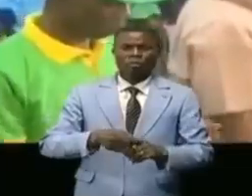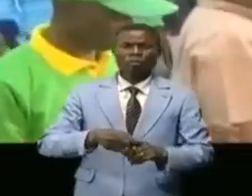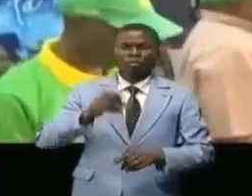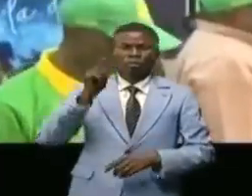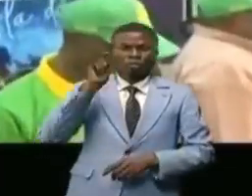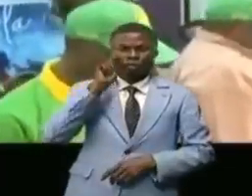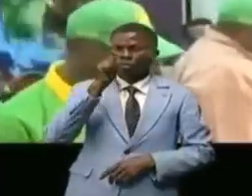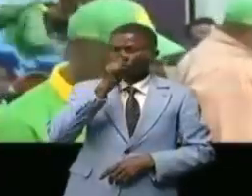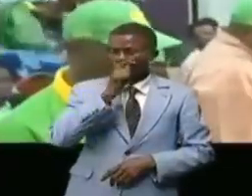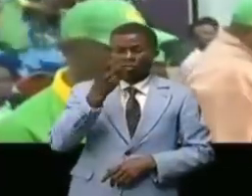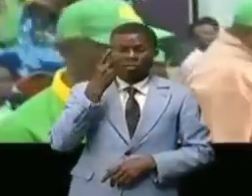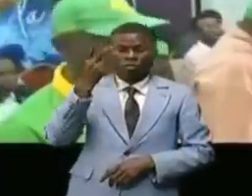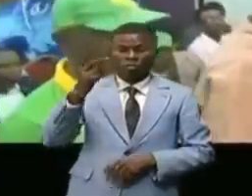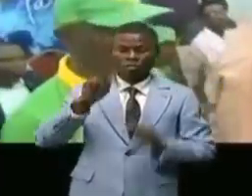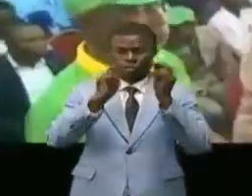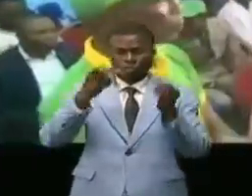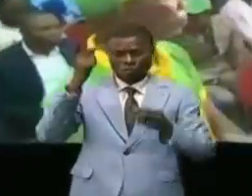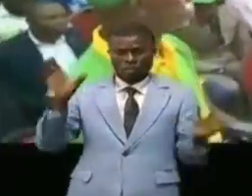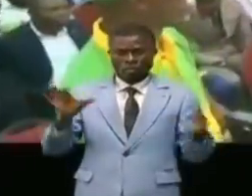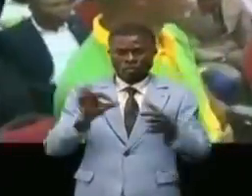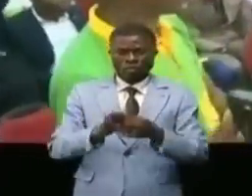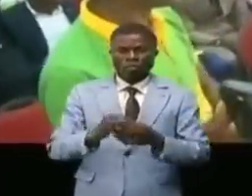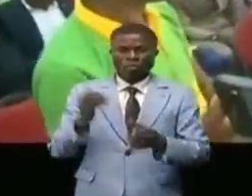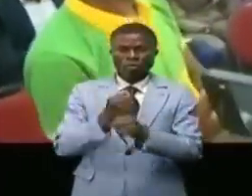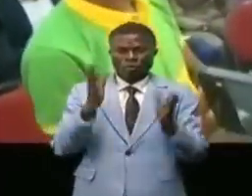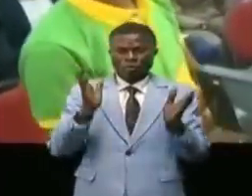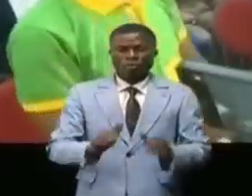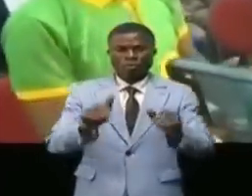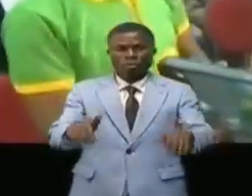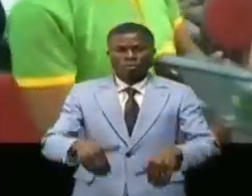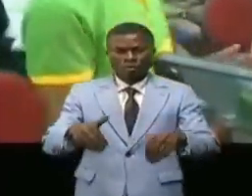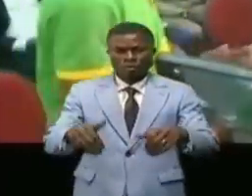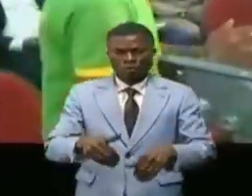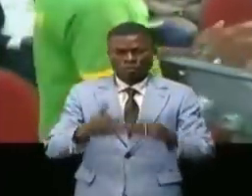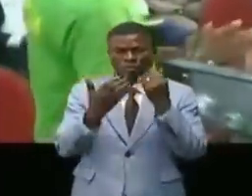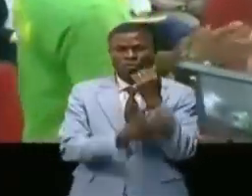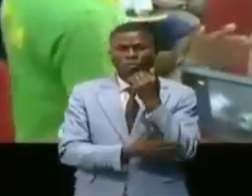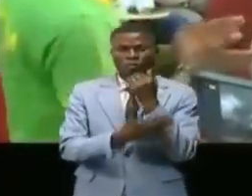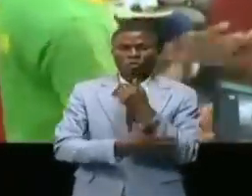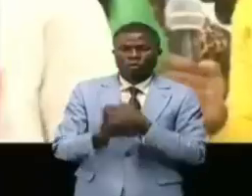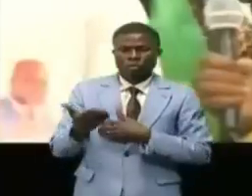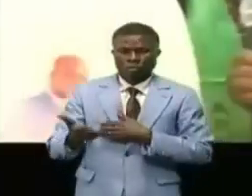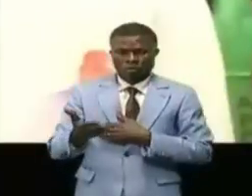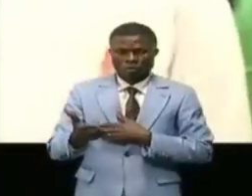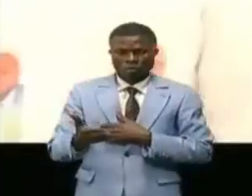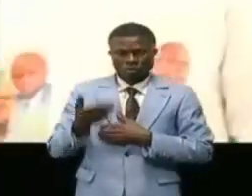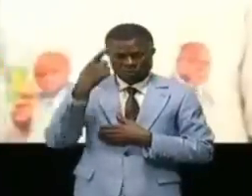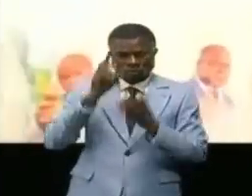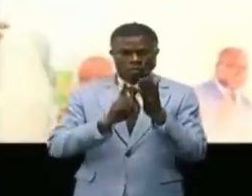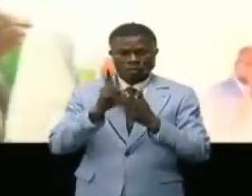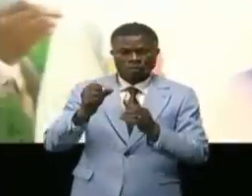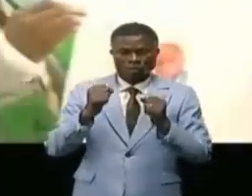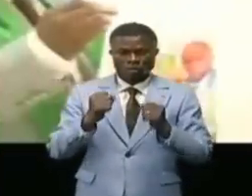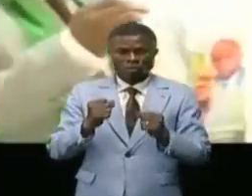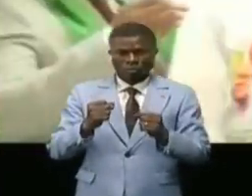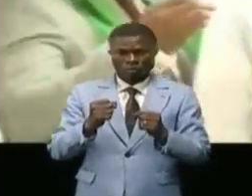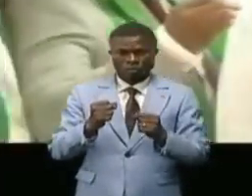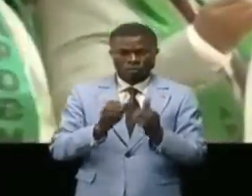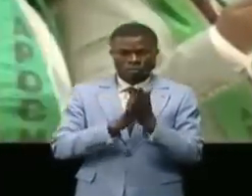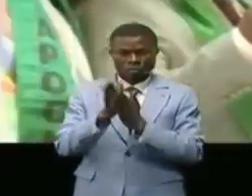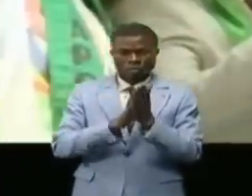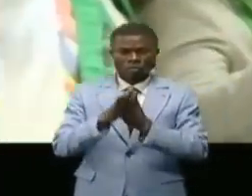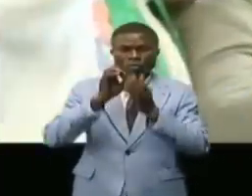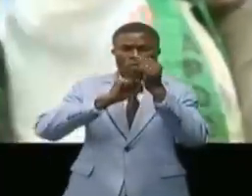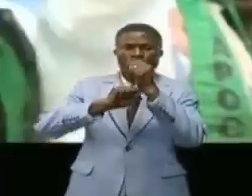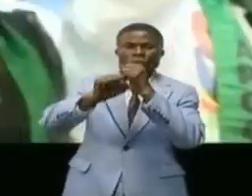la vision du parti l'alliance de paysans des ouvriers et de la classe moyenne pour un développement durable et taxé sur la